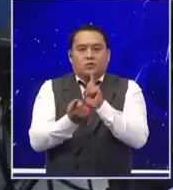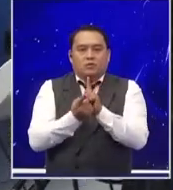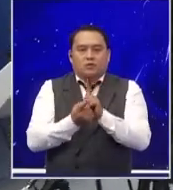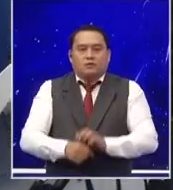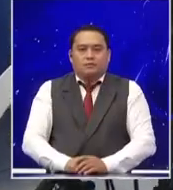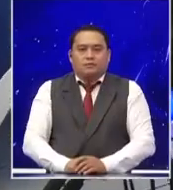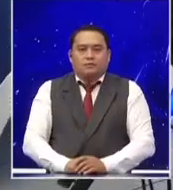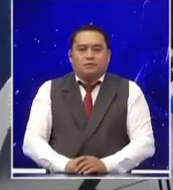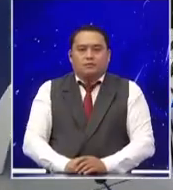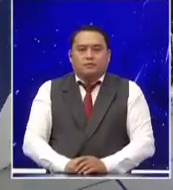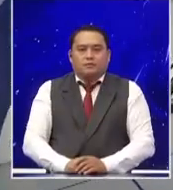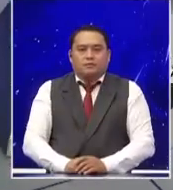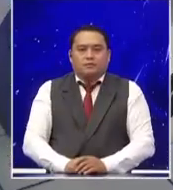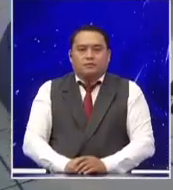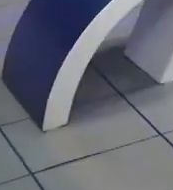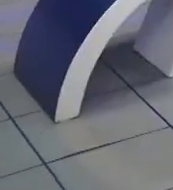и увидимся завтра